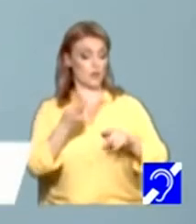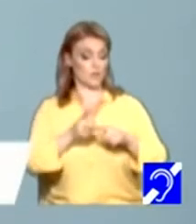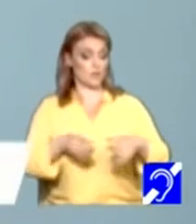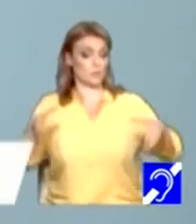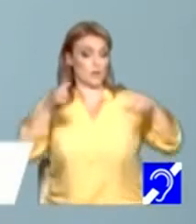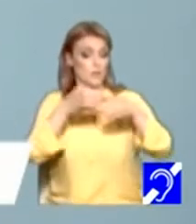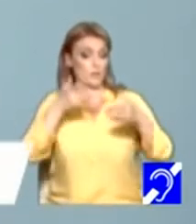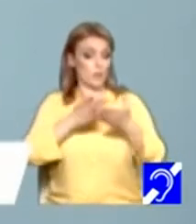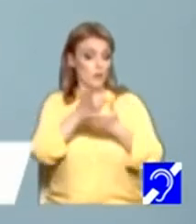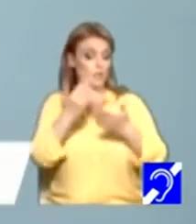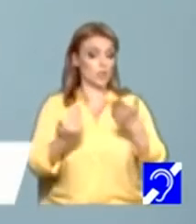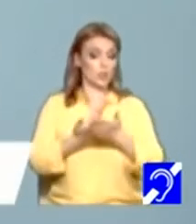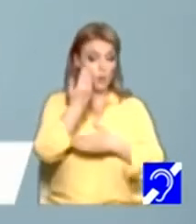înaintat.